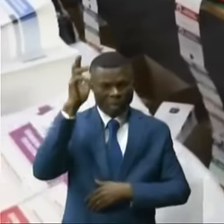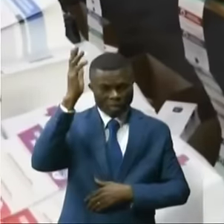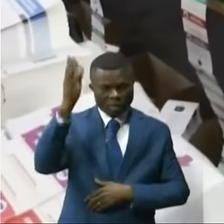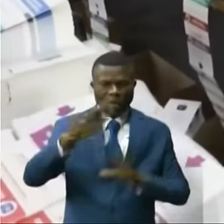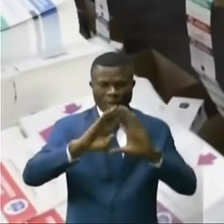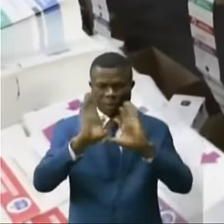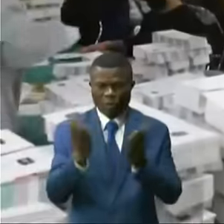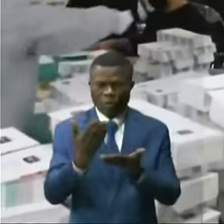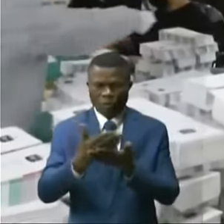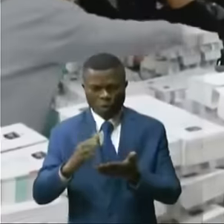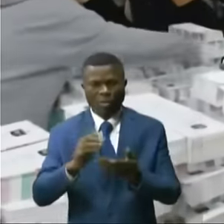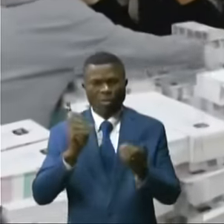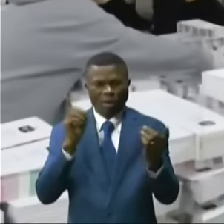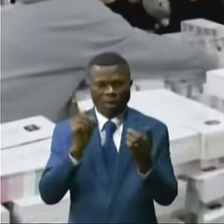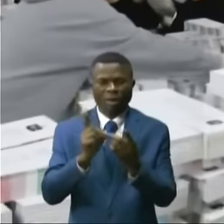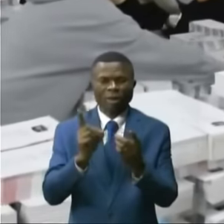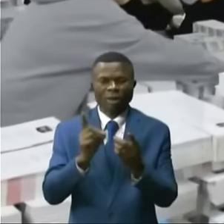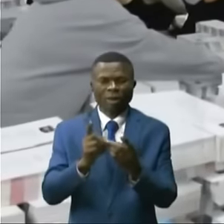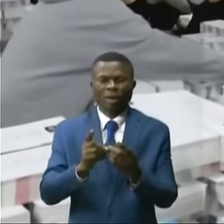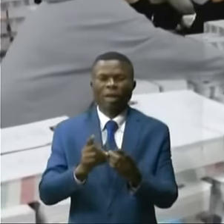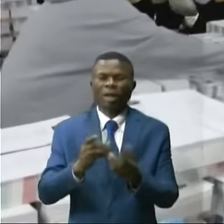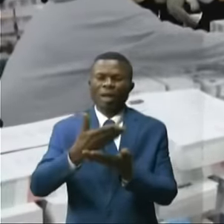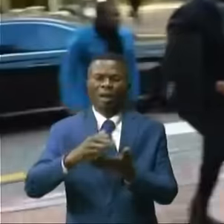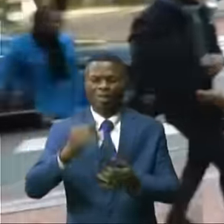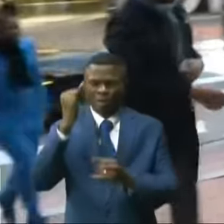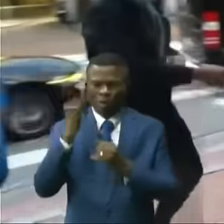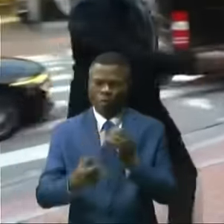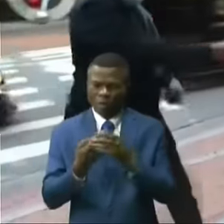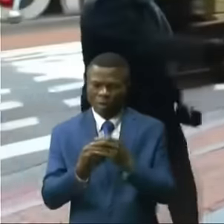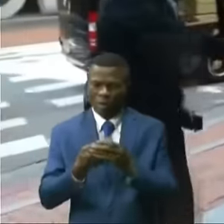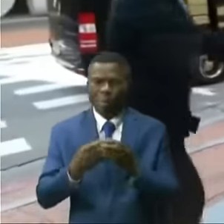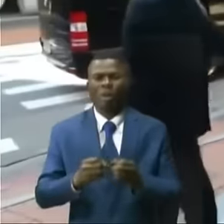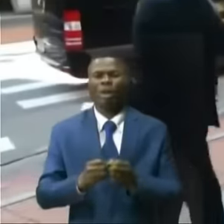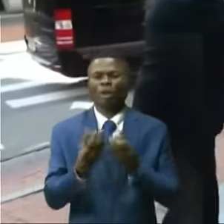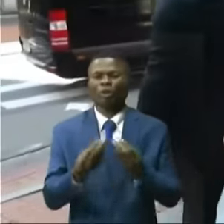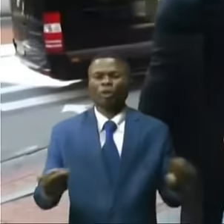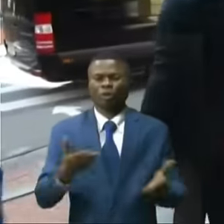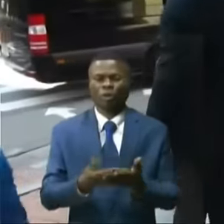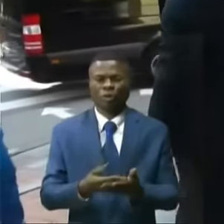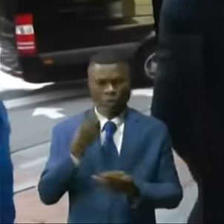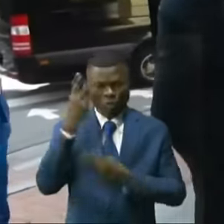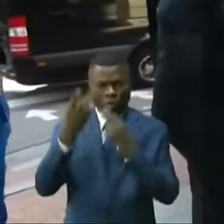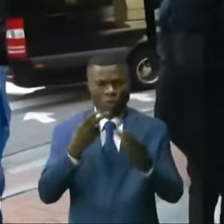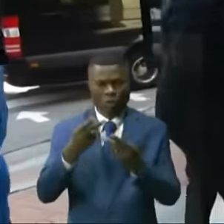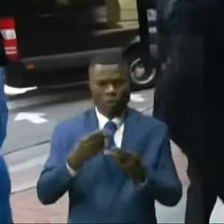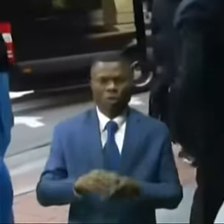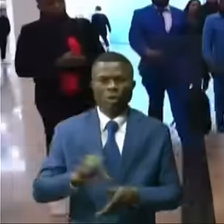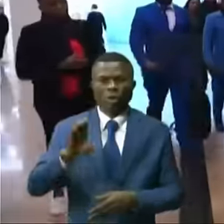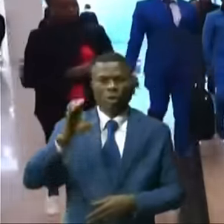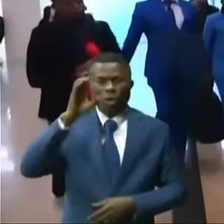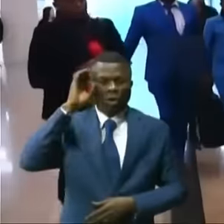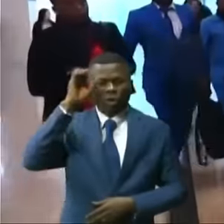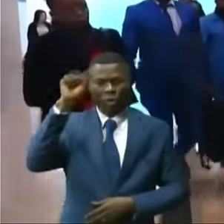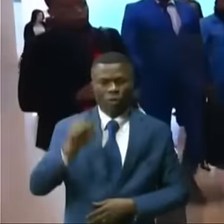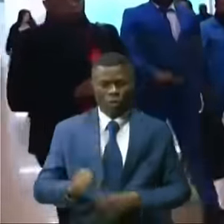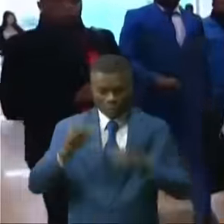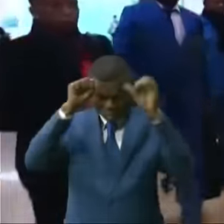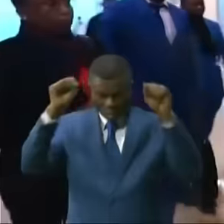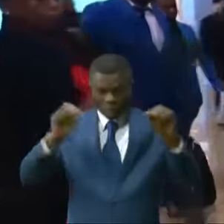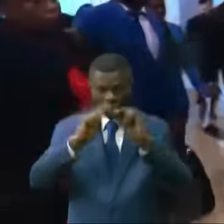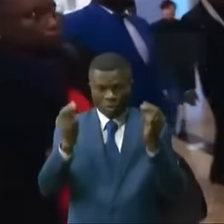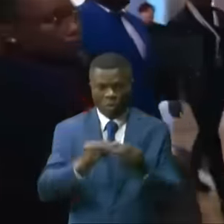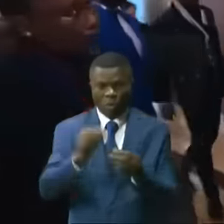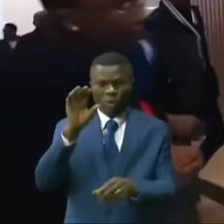étapes sont franchies et le dernier verou s'apprête à sauter en visite officielle à sou en Corée du Sud le président de la Commission